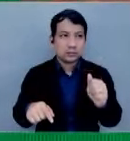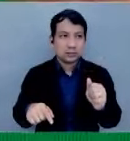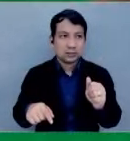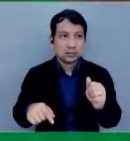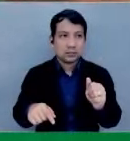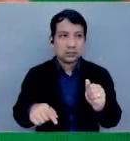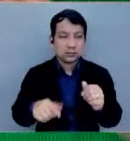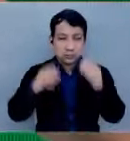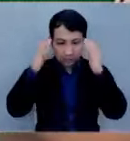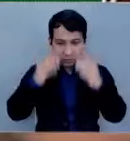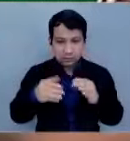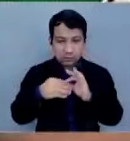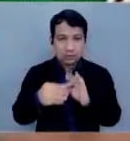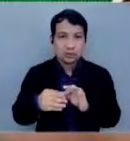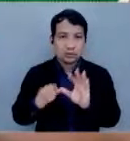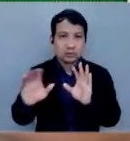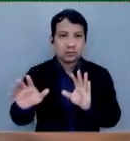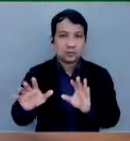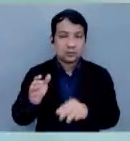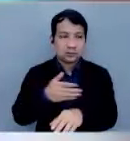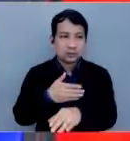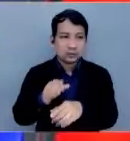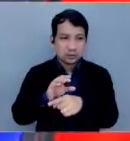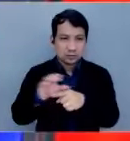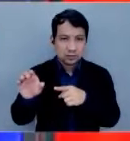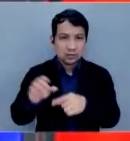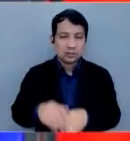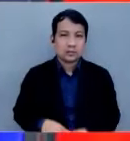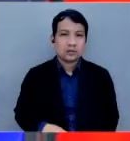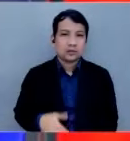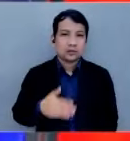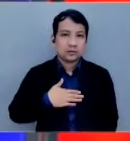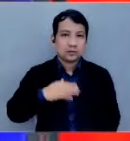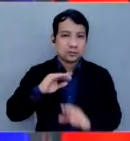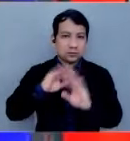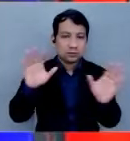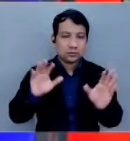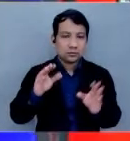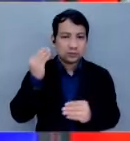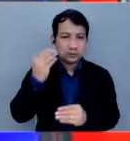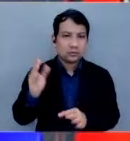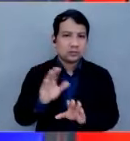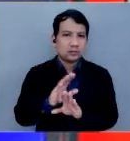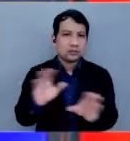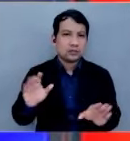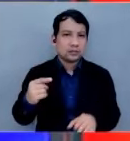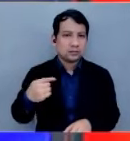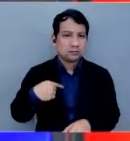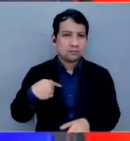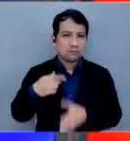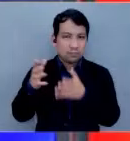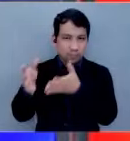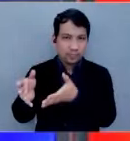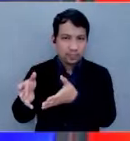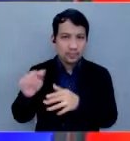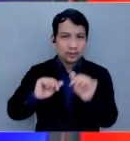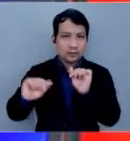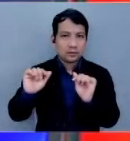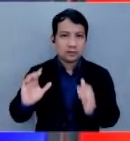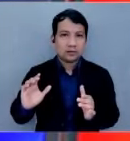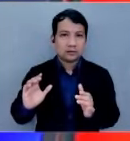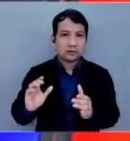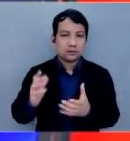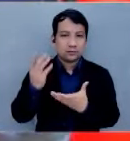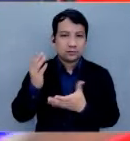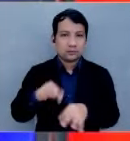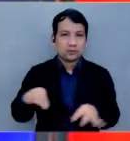ngayon ang kanyang singing career. Siyempre yung clarification ko po doon, hindi ko po iniiwan yung acting totally po. I think it's just a matter